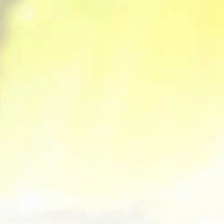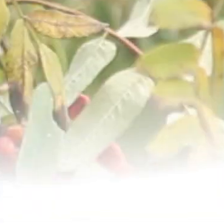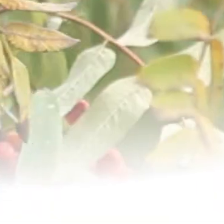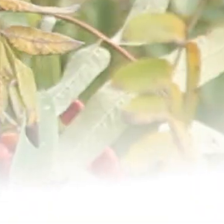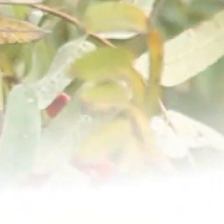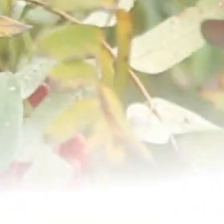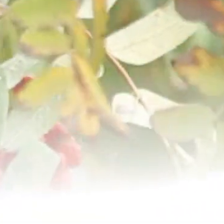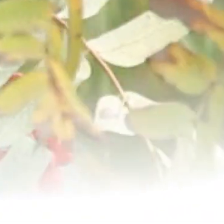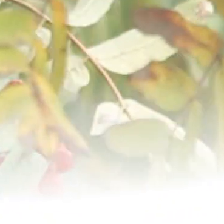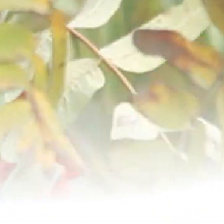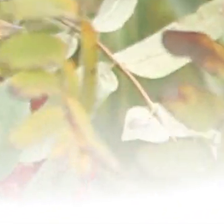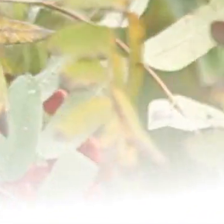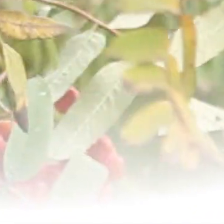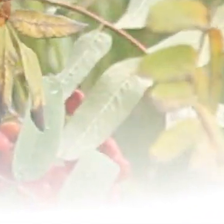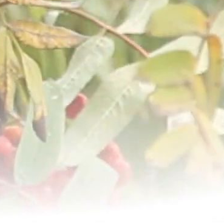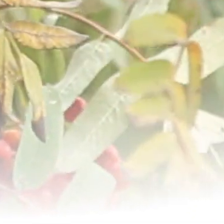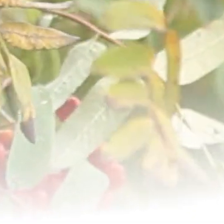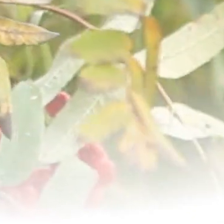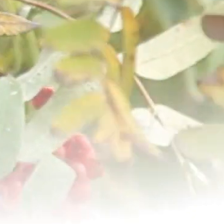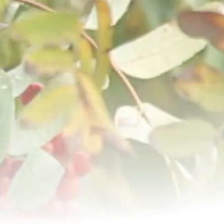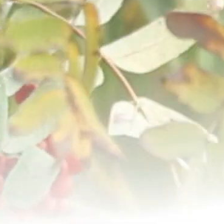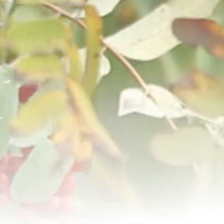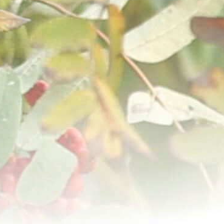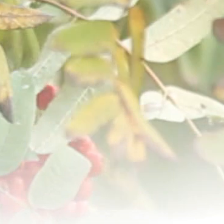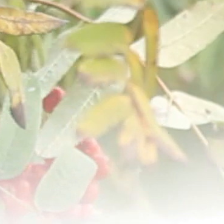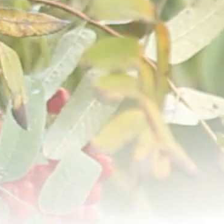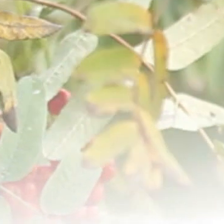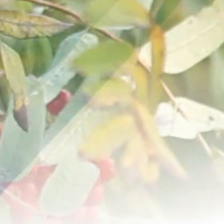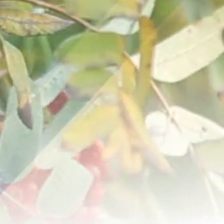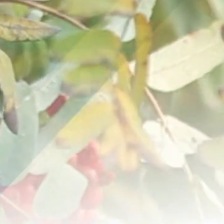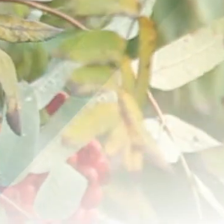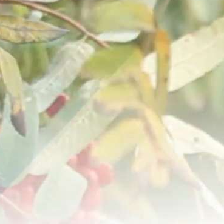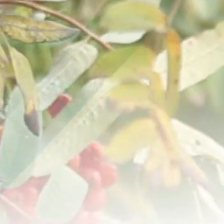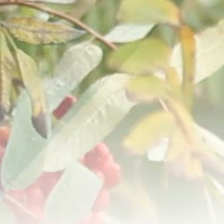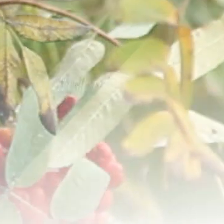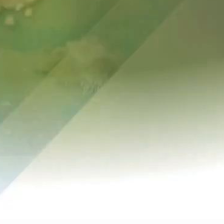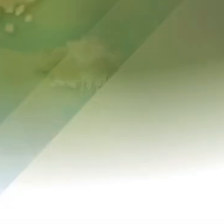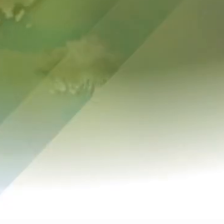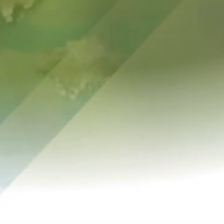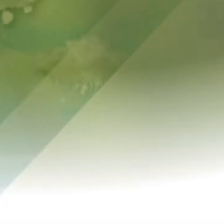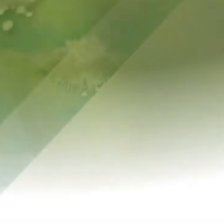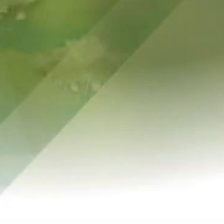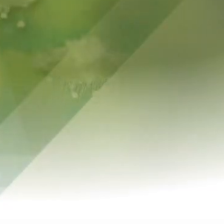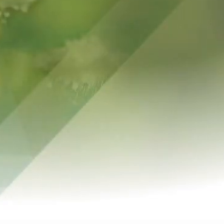Па праваслаўным календары 12 кастрычніка імяніны ў Альфрэда і Кіпрыяна.